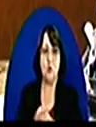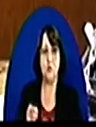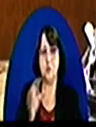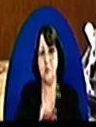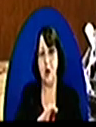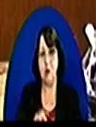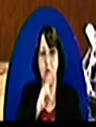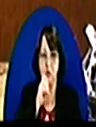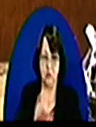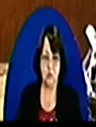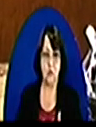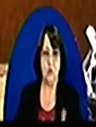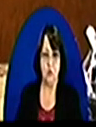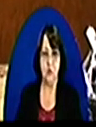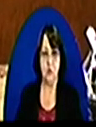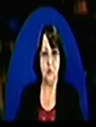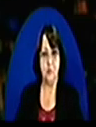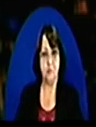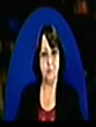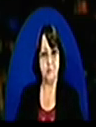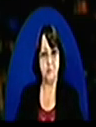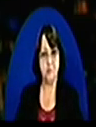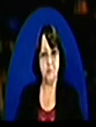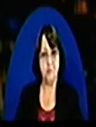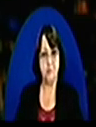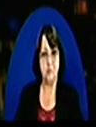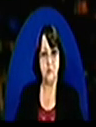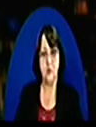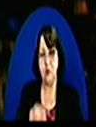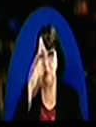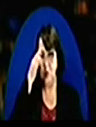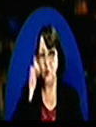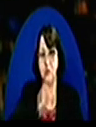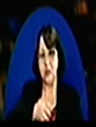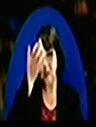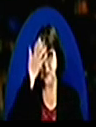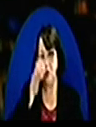байна. Монгол Улсын засгийн газар Улсын онцгой комисс